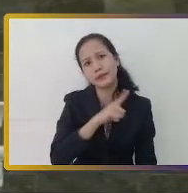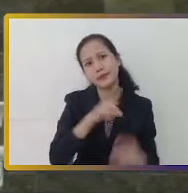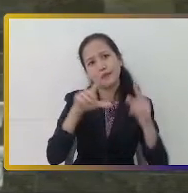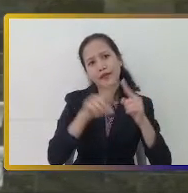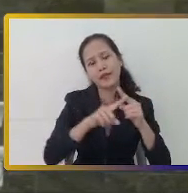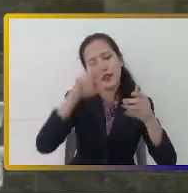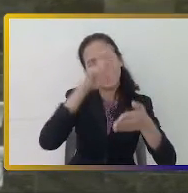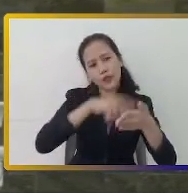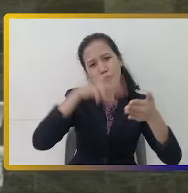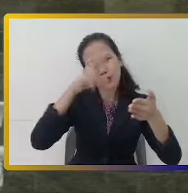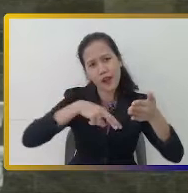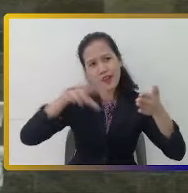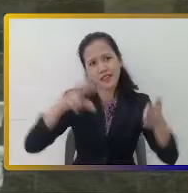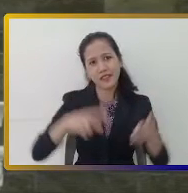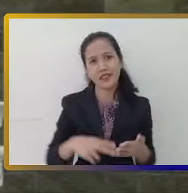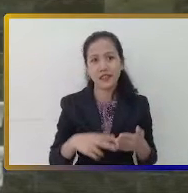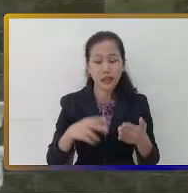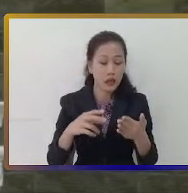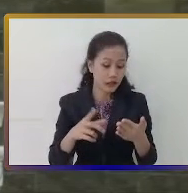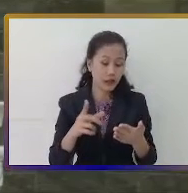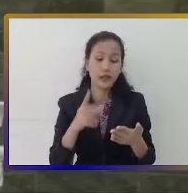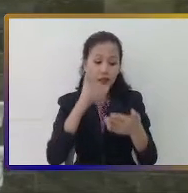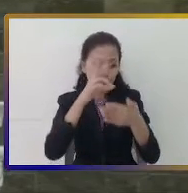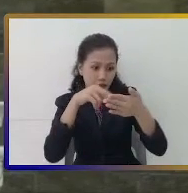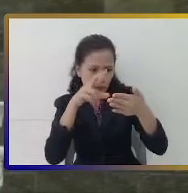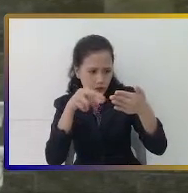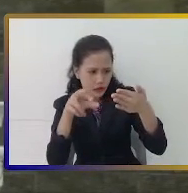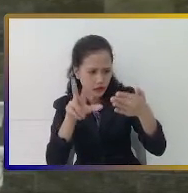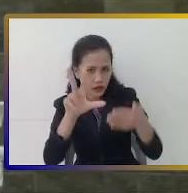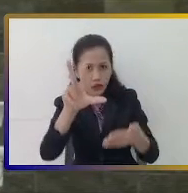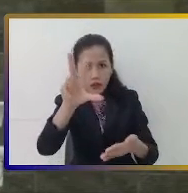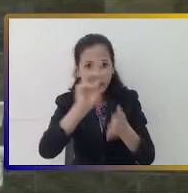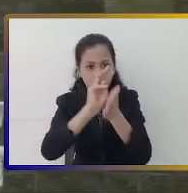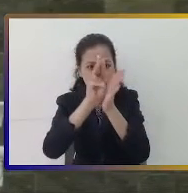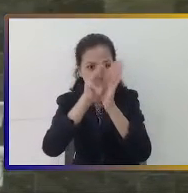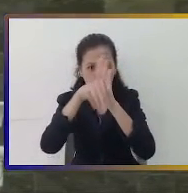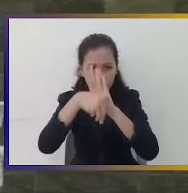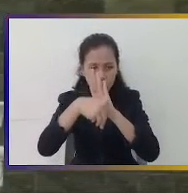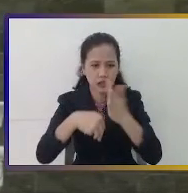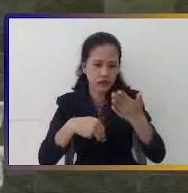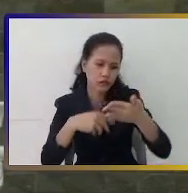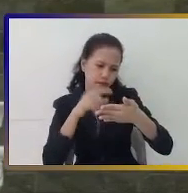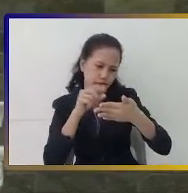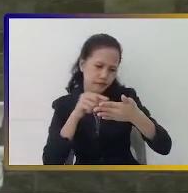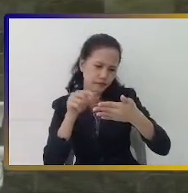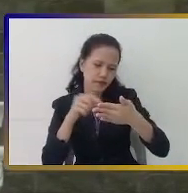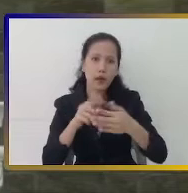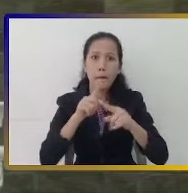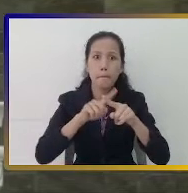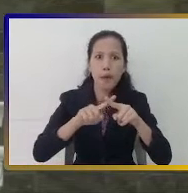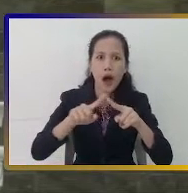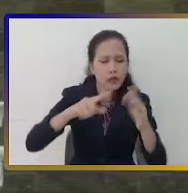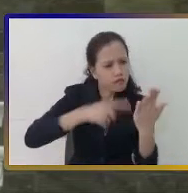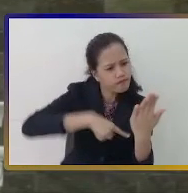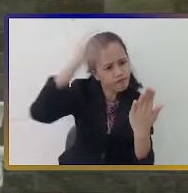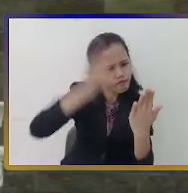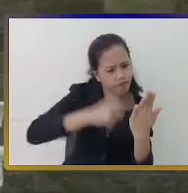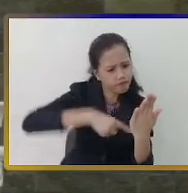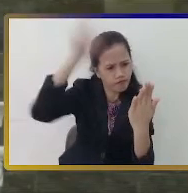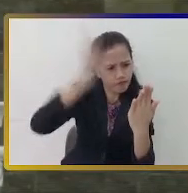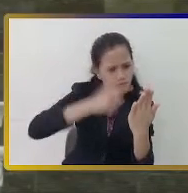Pero kapatid, babasahin mo lang yung 3 minutes na devotion. Pero yung pag-scroll mo sa Facebook,